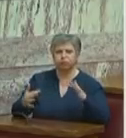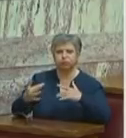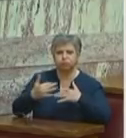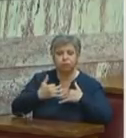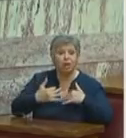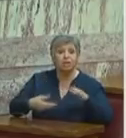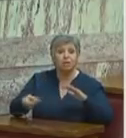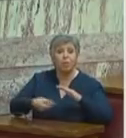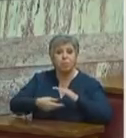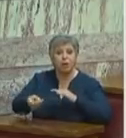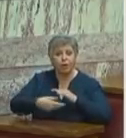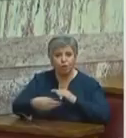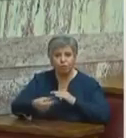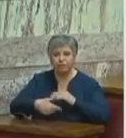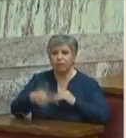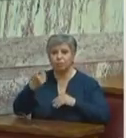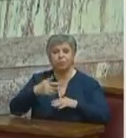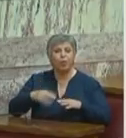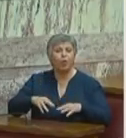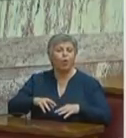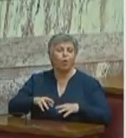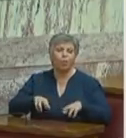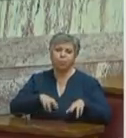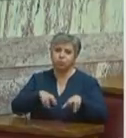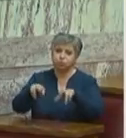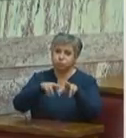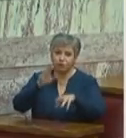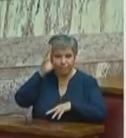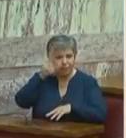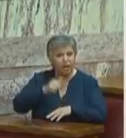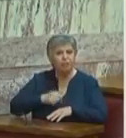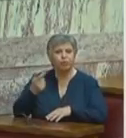τα νησιά. Να μιλήσω για την υπόθεση των φρεγατών.